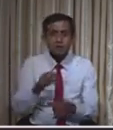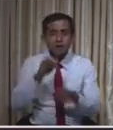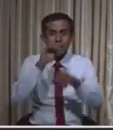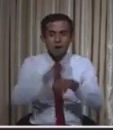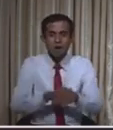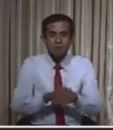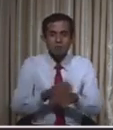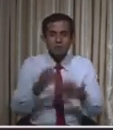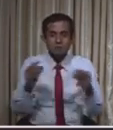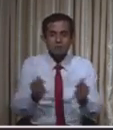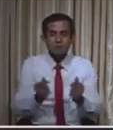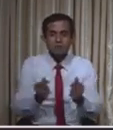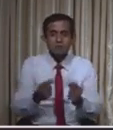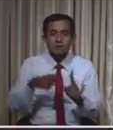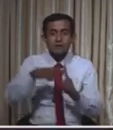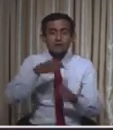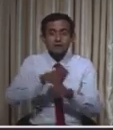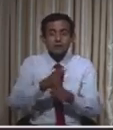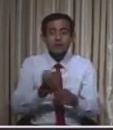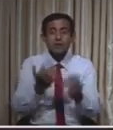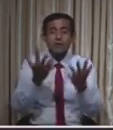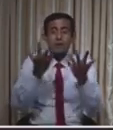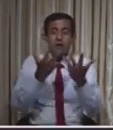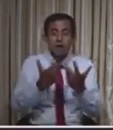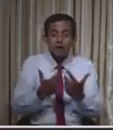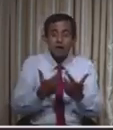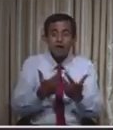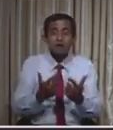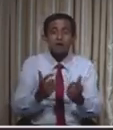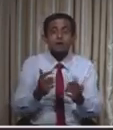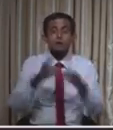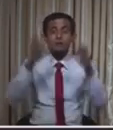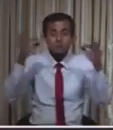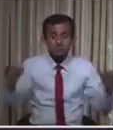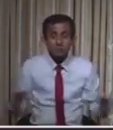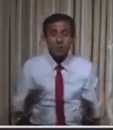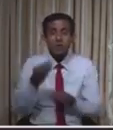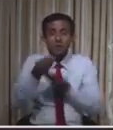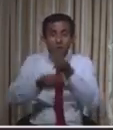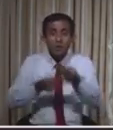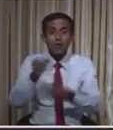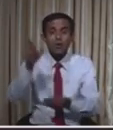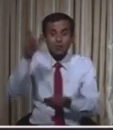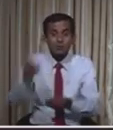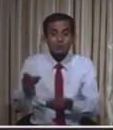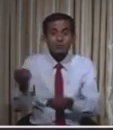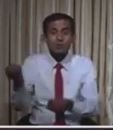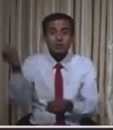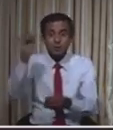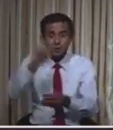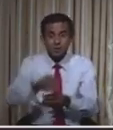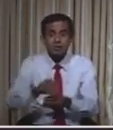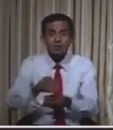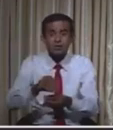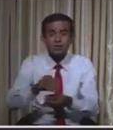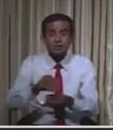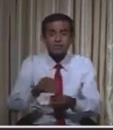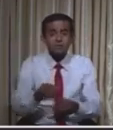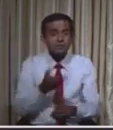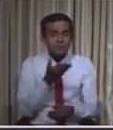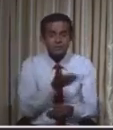හැටිය කුඩු කිලෝ ගණන් කුඩු මේ මේ ගෝණි ගණන් ජාවාරම් කරන හාදයක් දානවා එකර ගාල් කරනවා